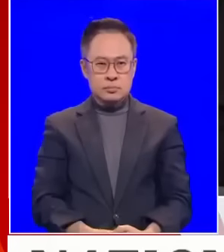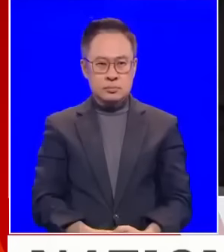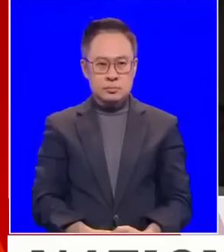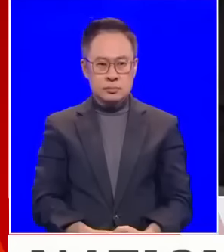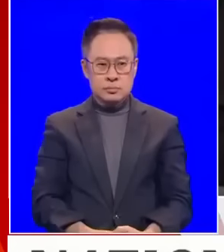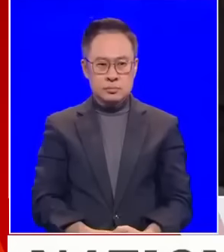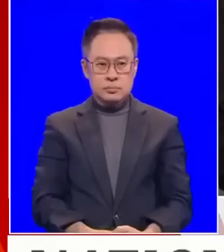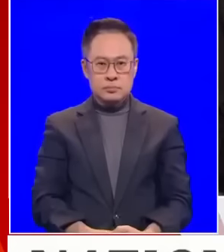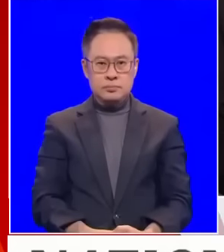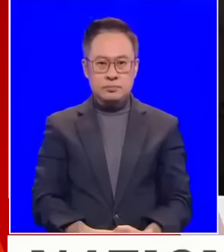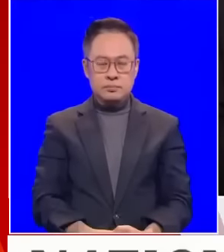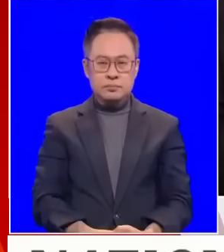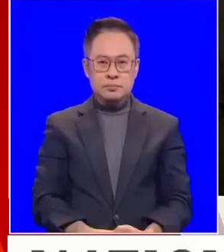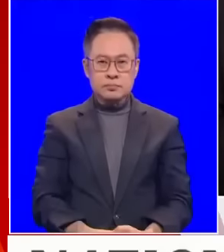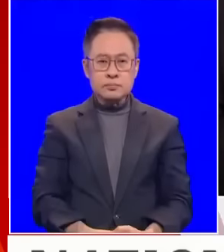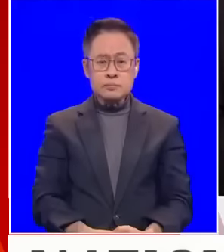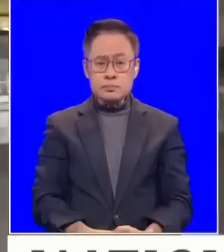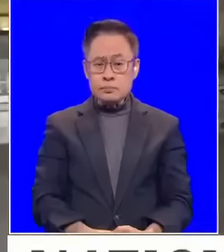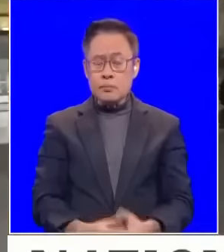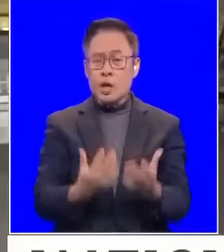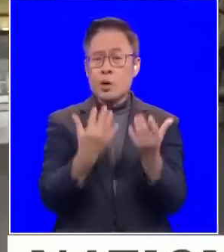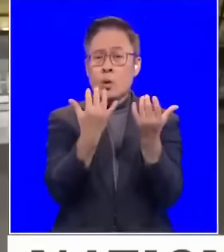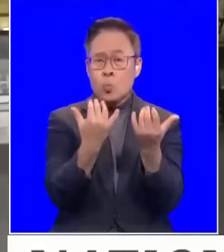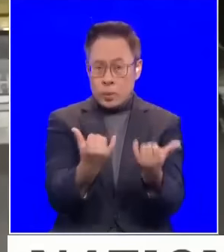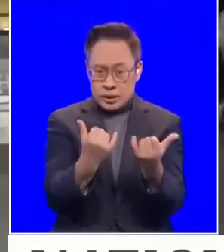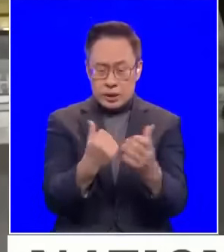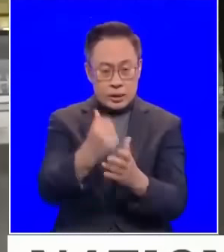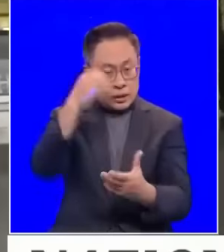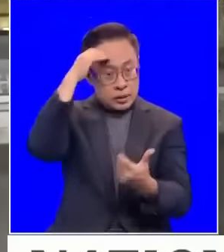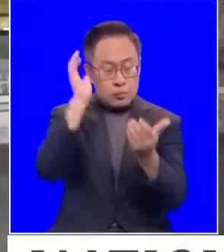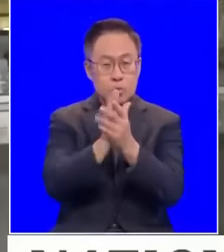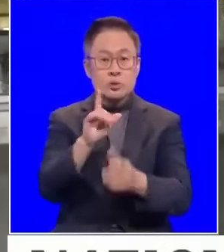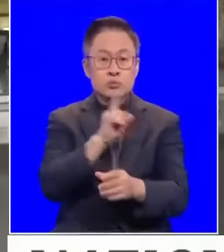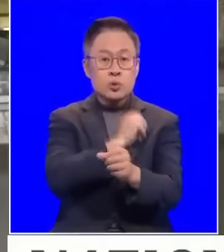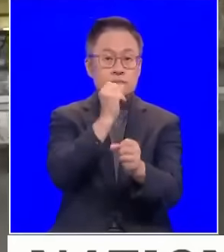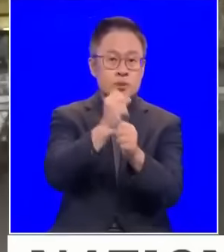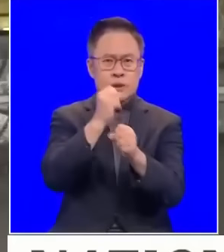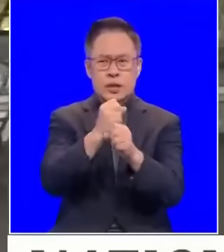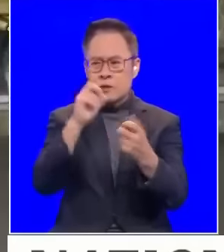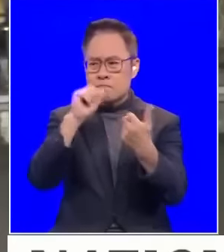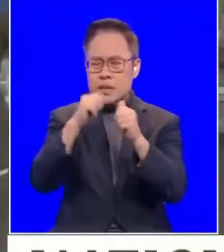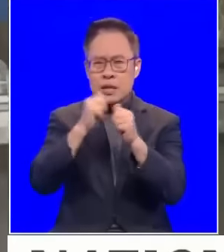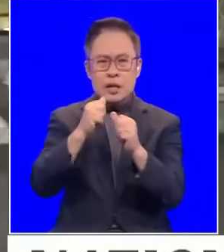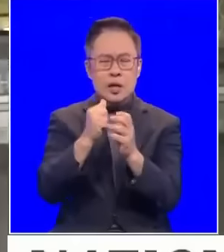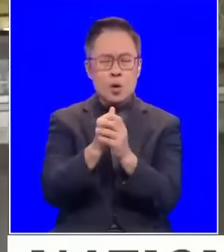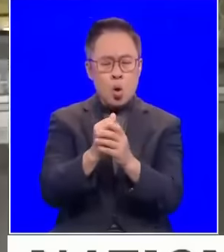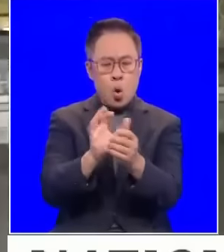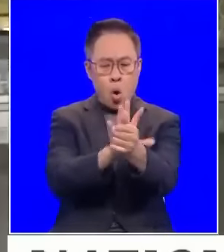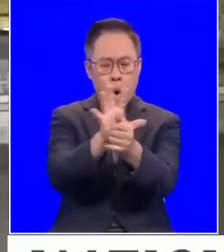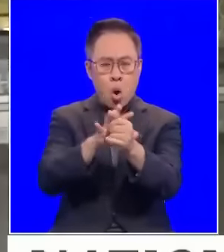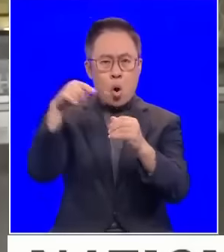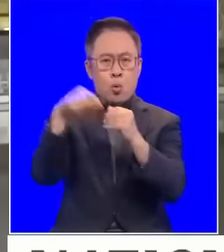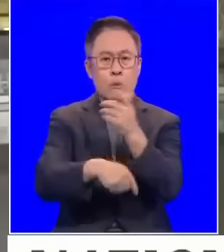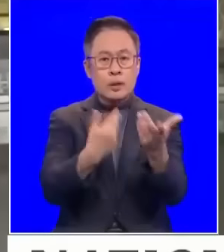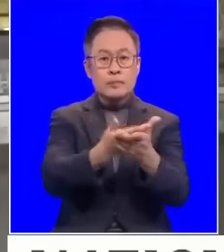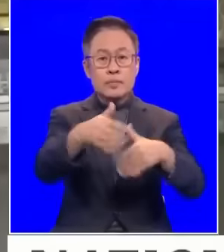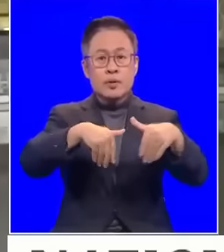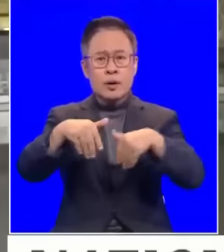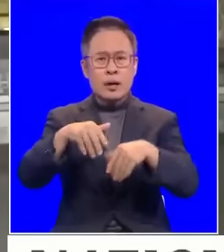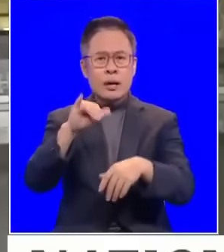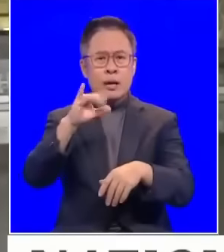เชิญค่ะ วันนี้ทางคดีก็ถือว่ามีความคืบหน้าไปในหลายประเด็นนะคะโดยเฉพาะในวันนี้ที่ตำรวจสอบสวนกลางได้ไปเข้า